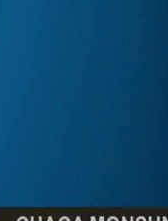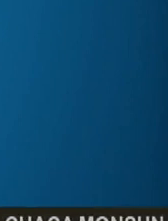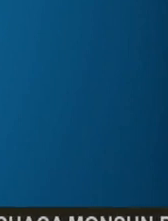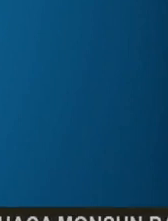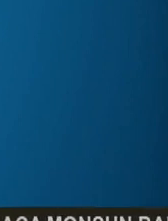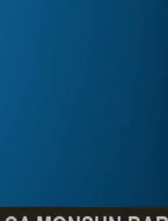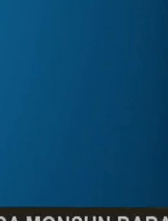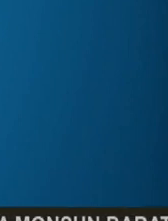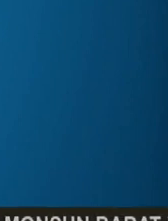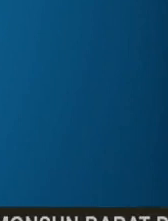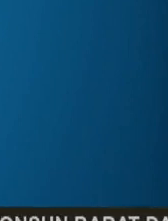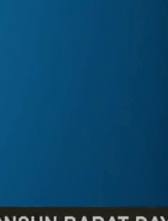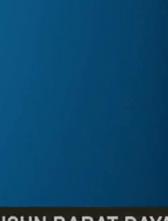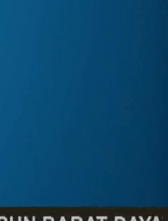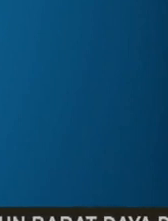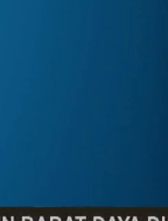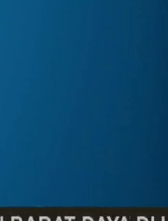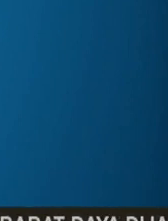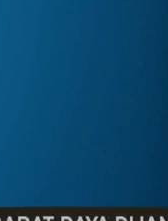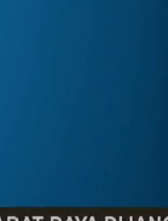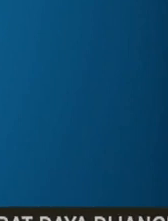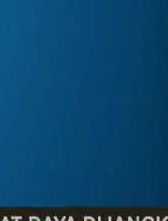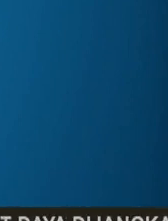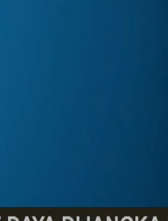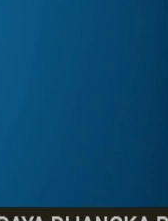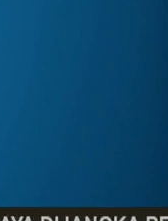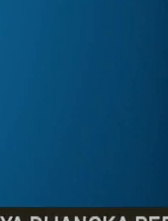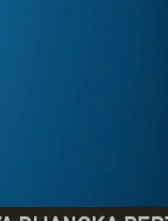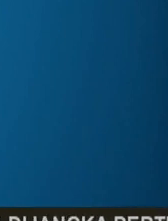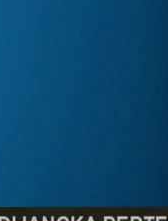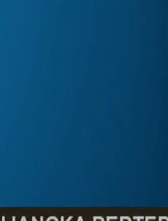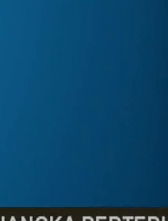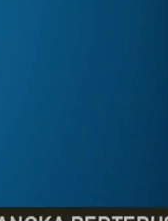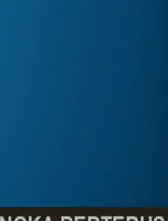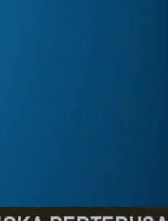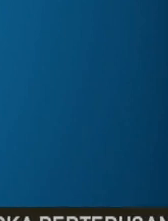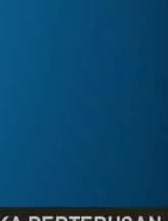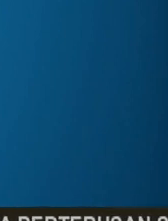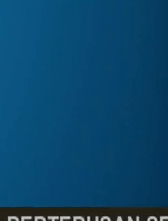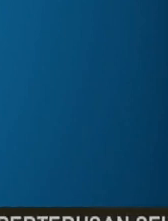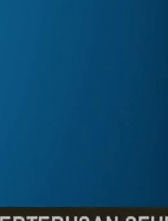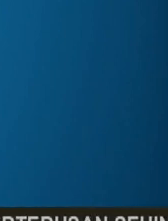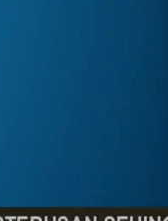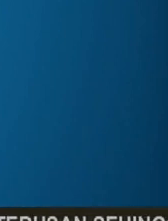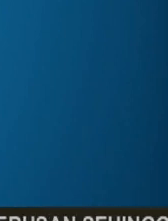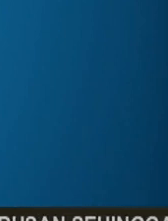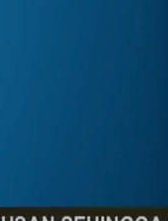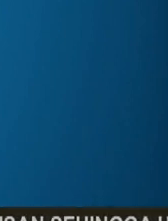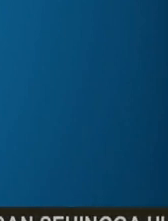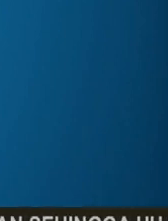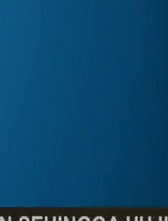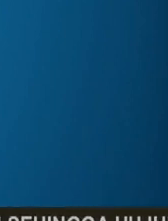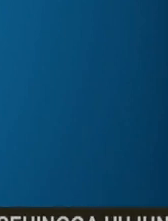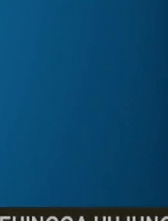mengesan panggilan-panggilan yang diterima pengumpulan data yang berguna dan membuat tindakan serta pengerahan kecemasan secara